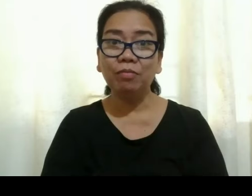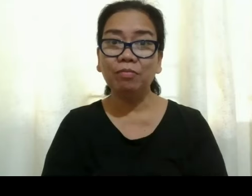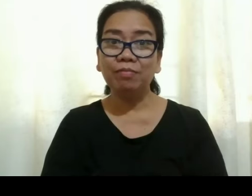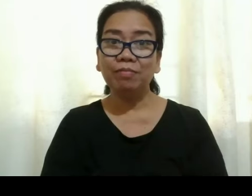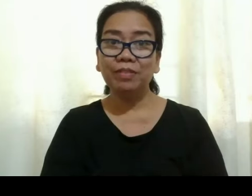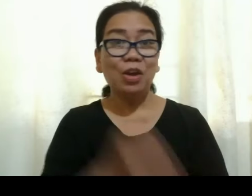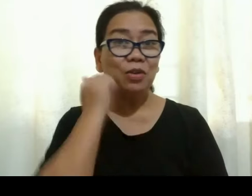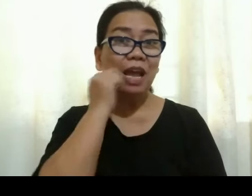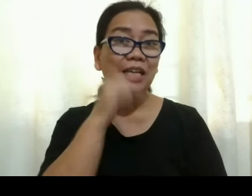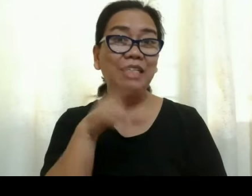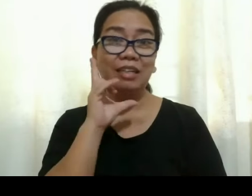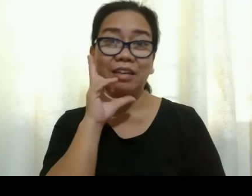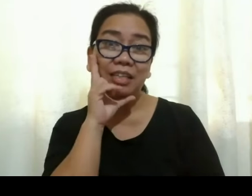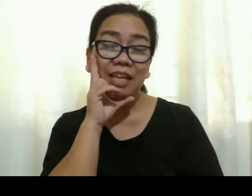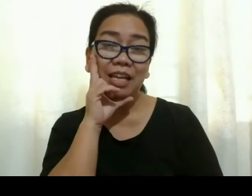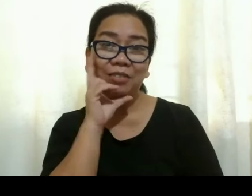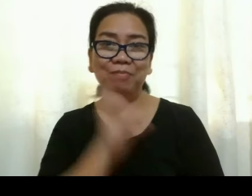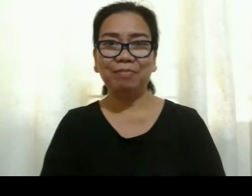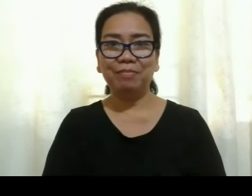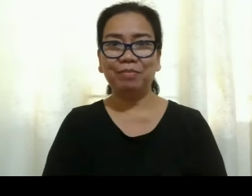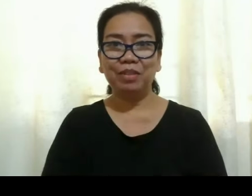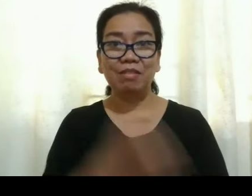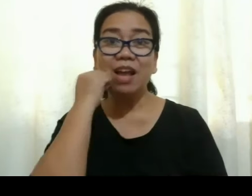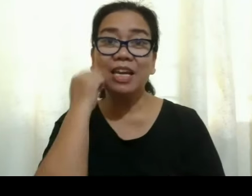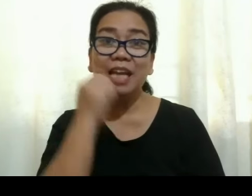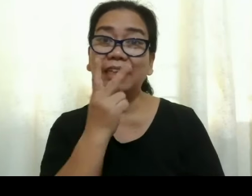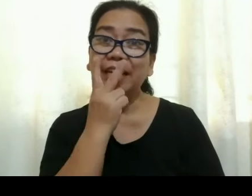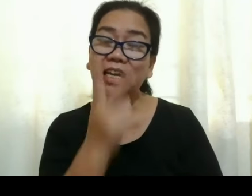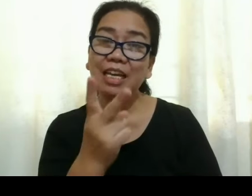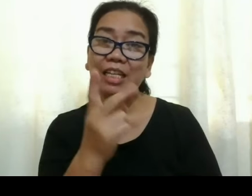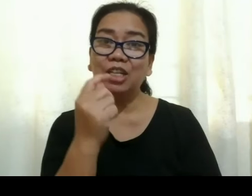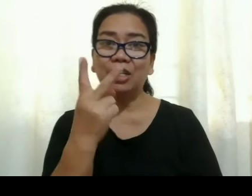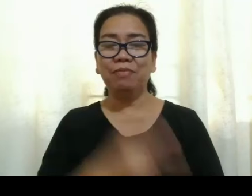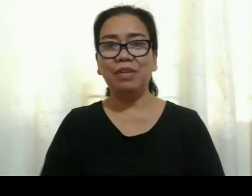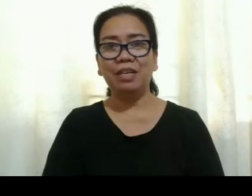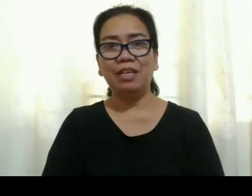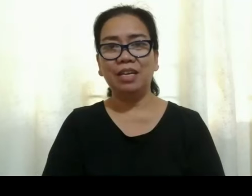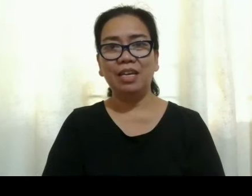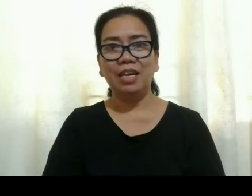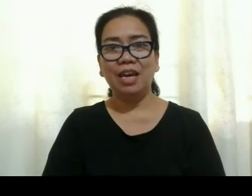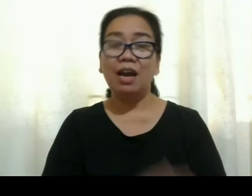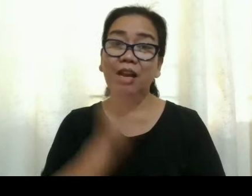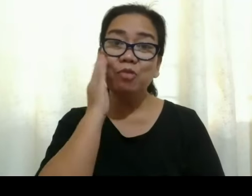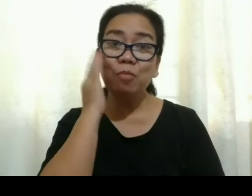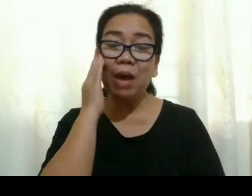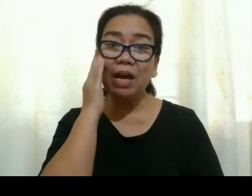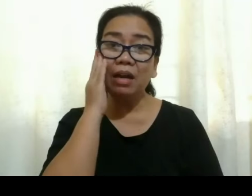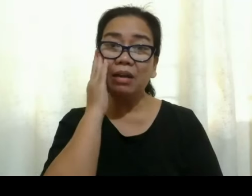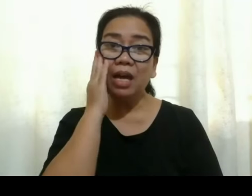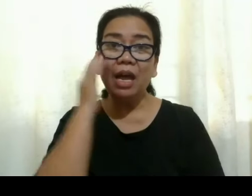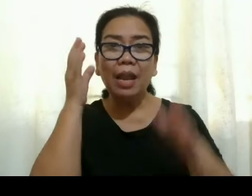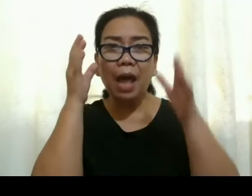niyo, yung lagi siyang nakaganyan. Lagi nating nakikita sa TV. Alam niyo